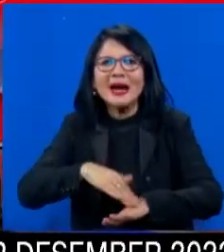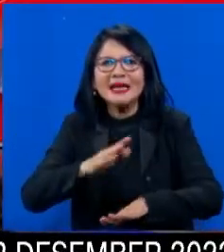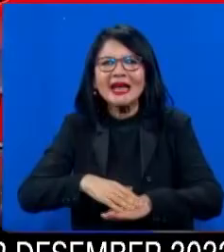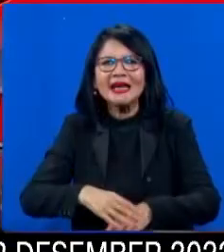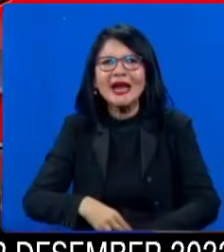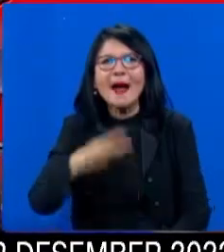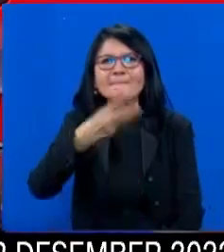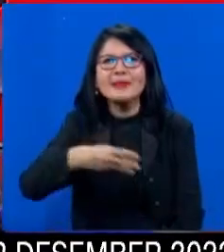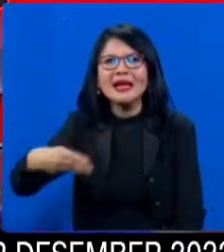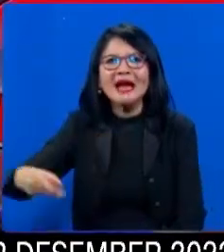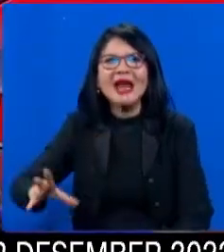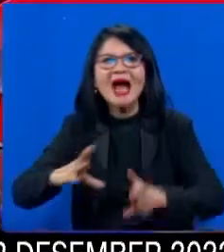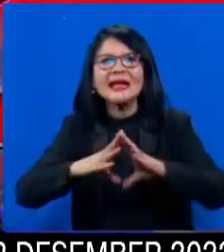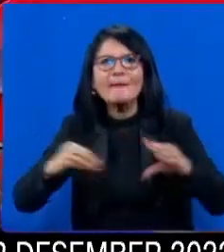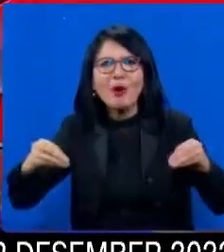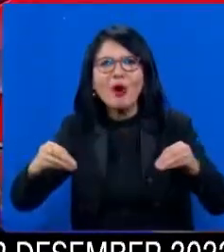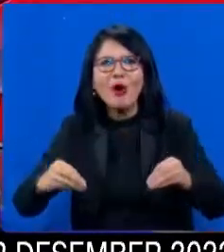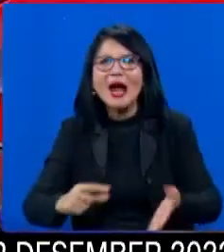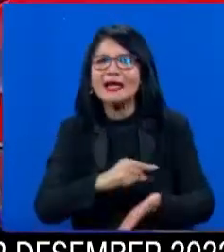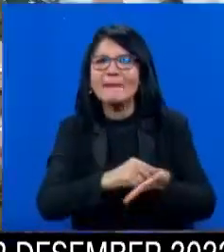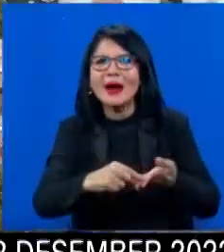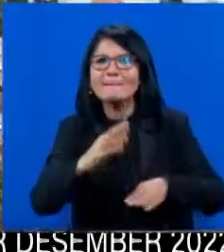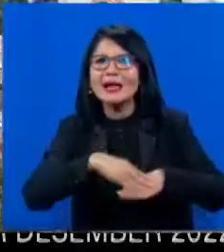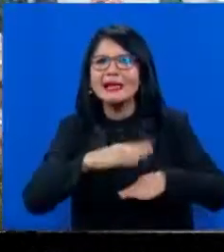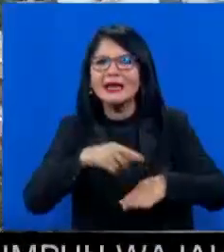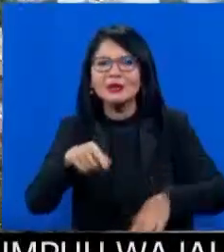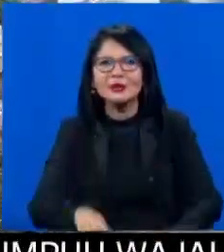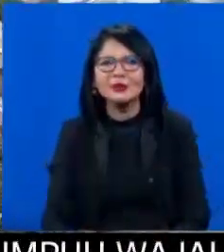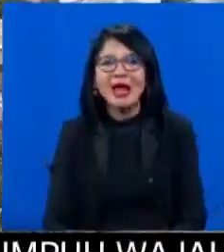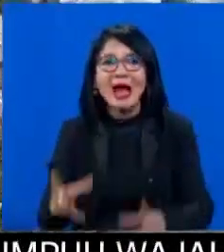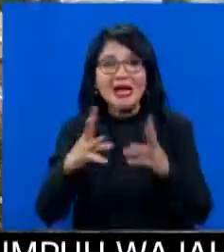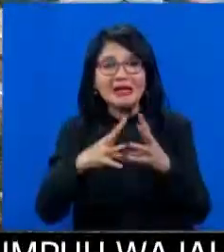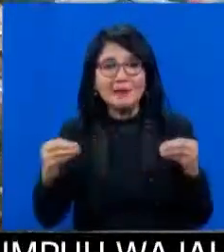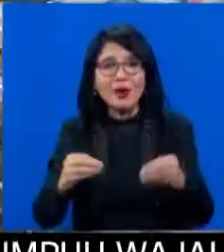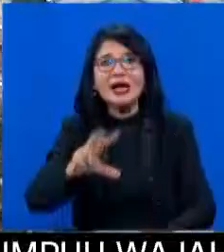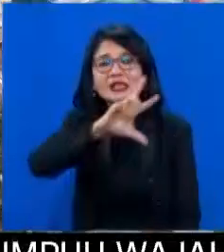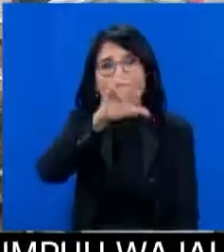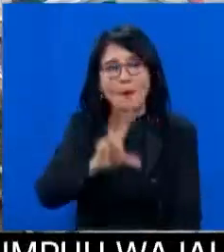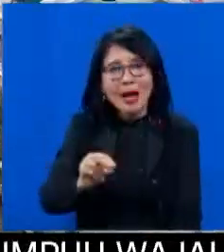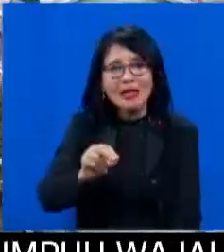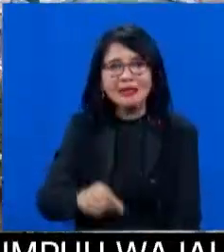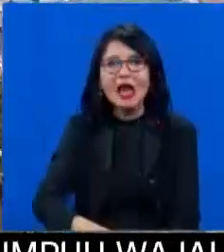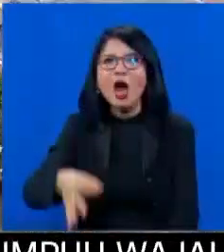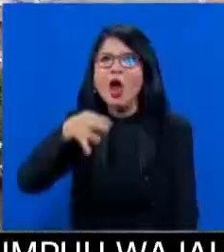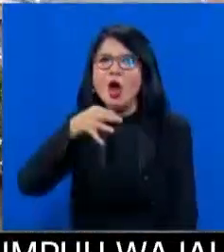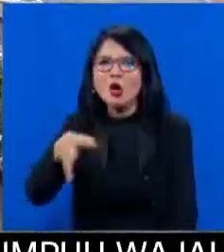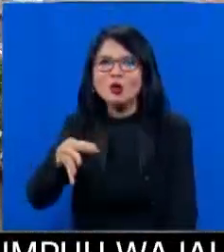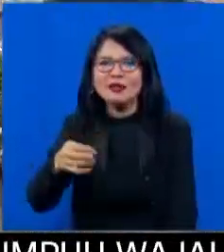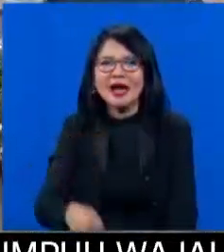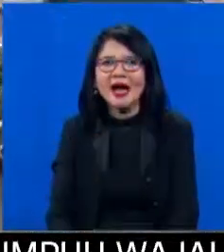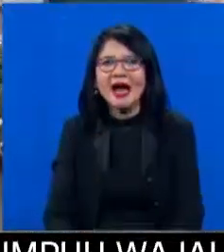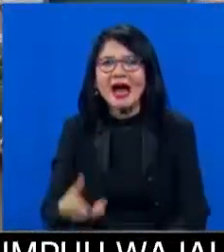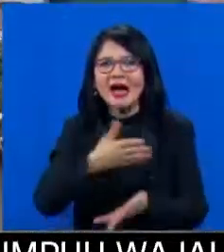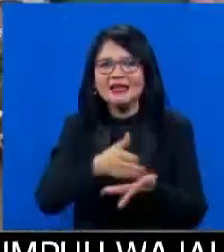mengetahui bagaimana sejarahnya, berikut liputan selengkapnya. Depok, Jawa Barat. Kota penyangga di antara Bogor